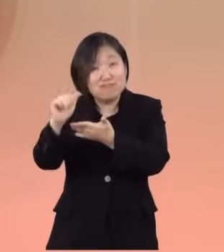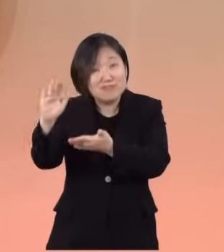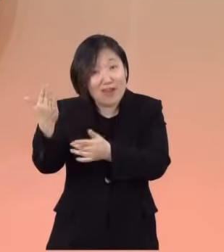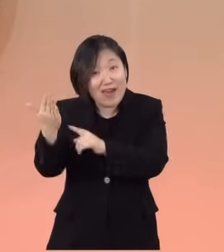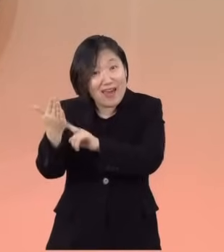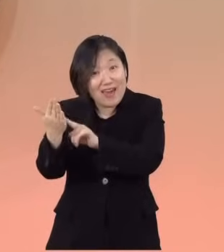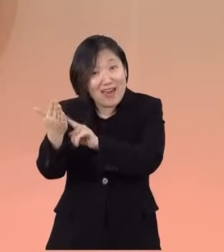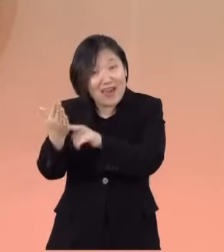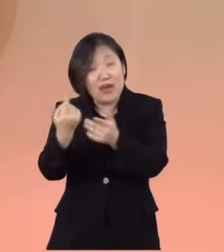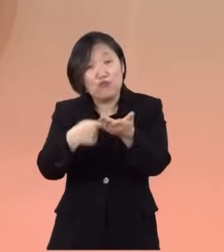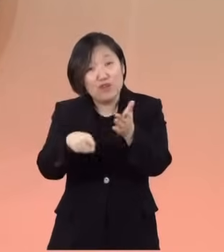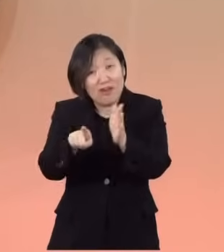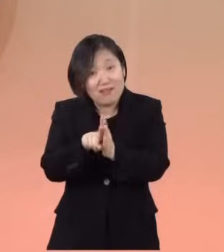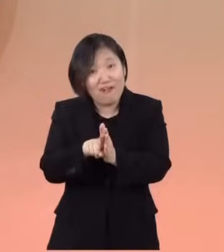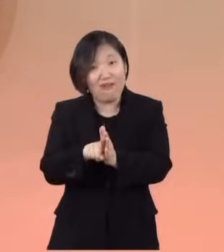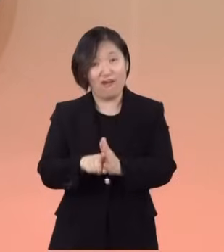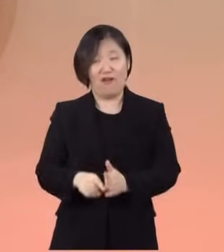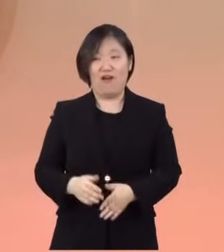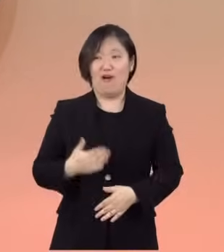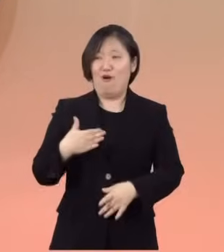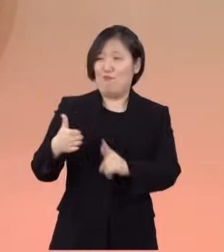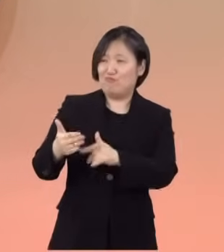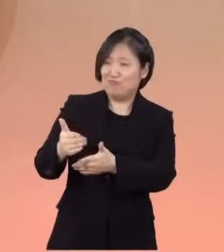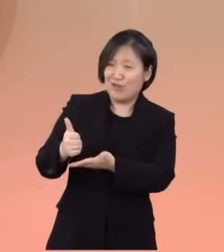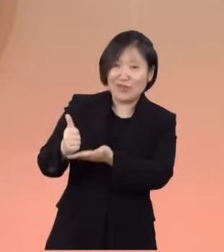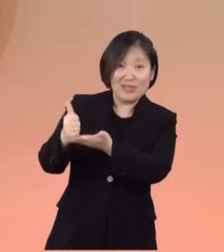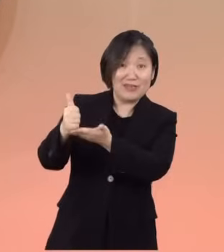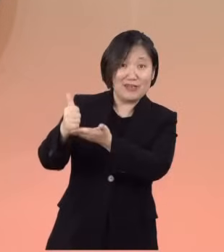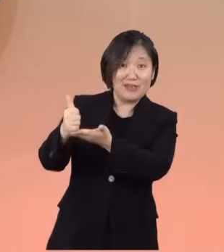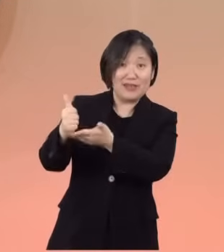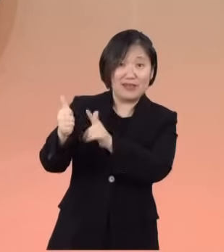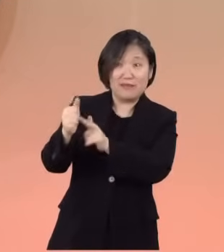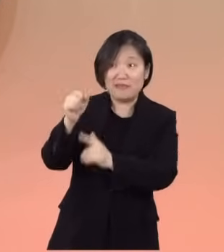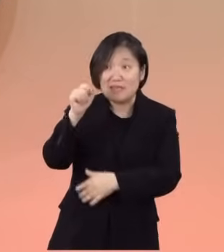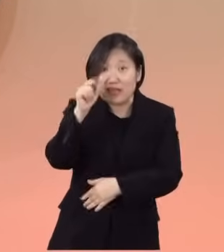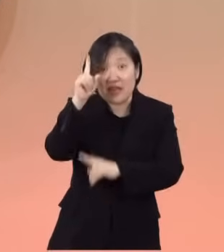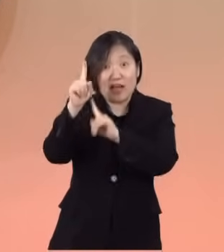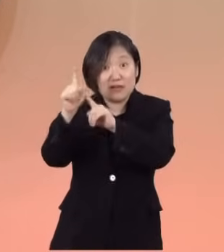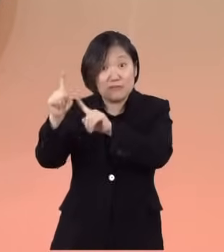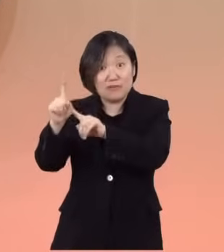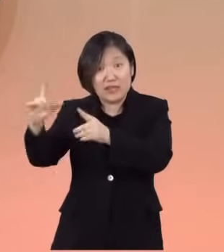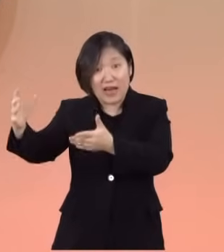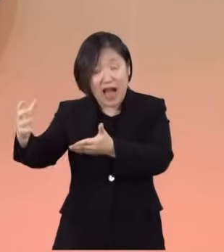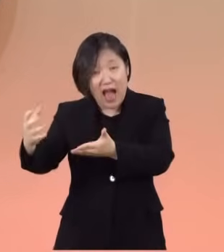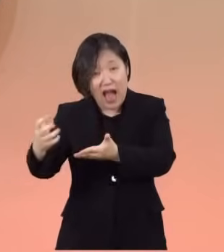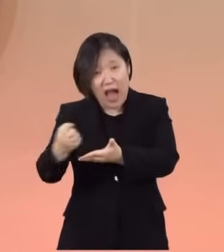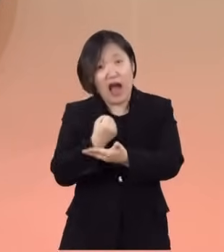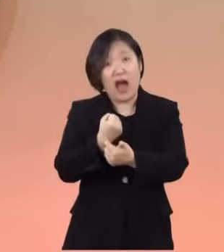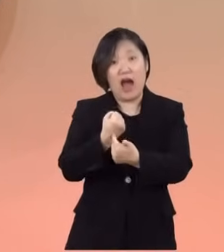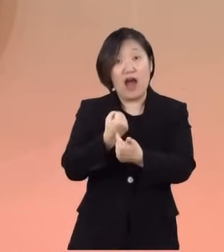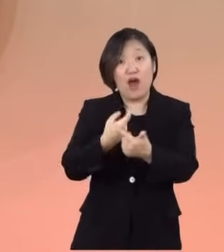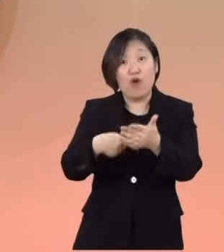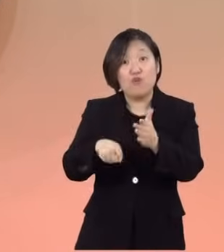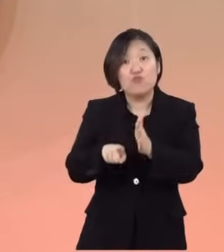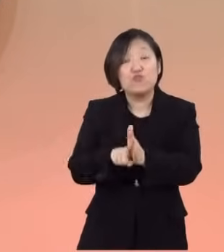있어서 우리 중생이 불도를 부처님의 깨달음을 완성하는데